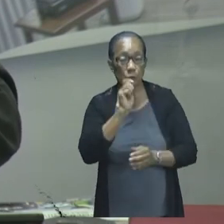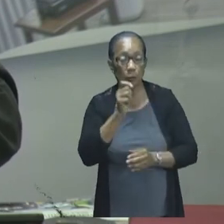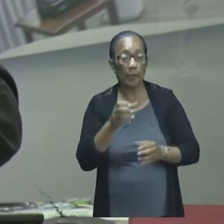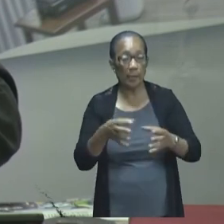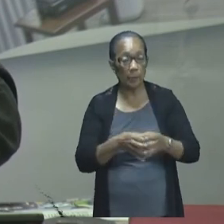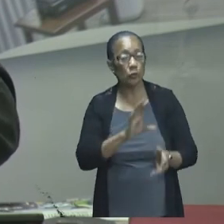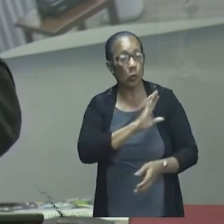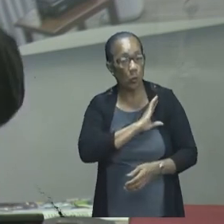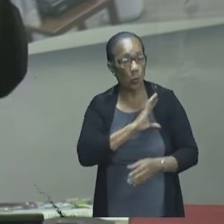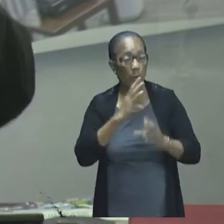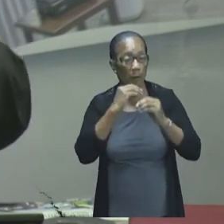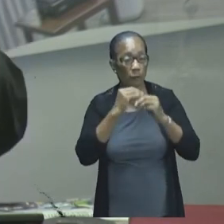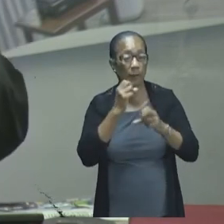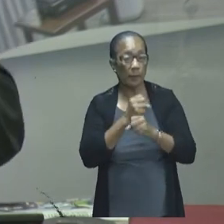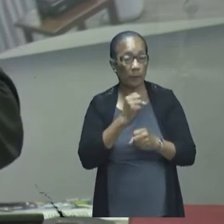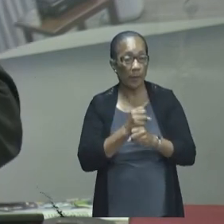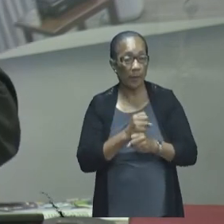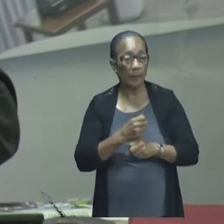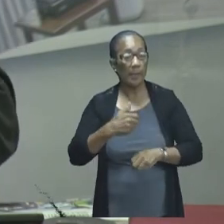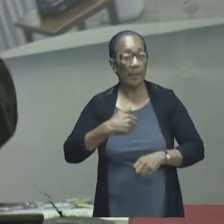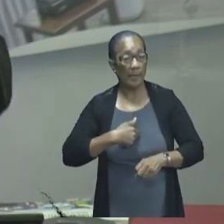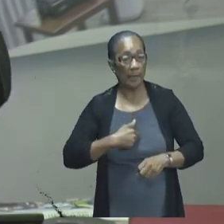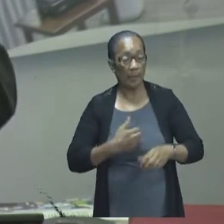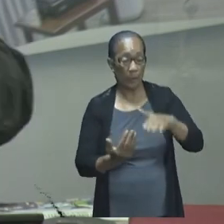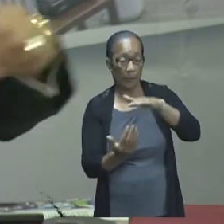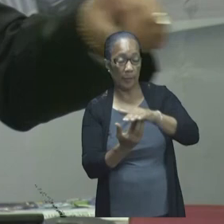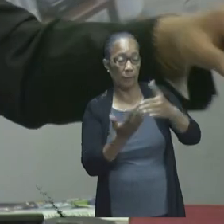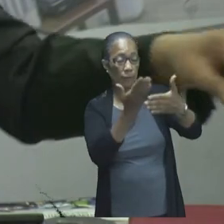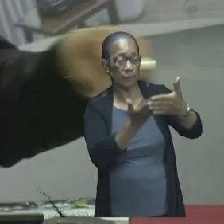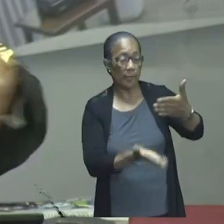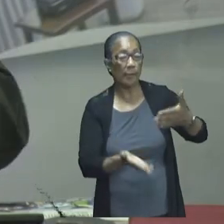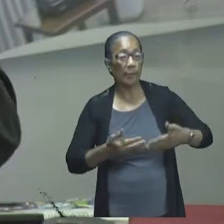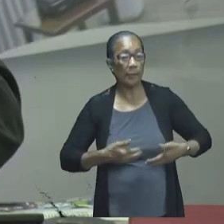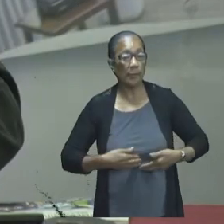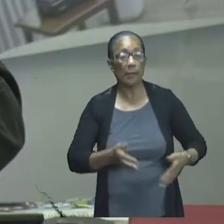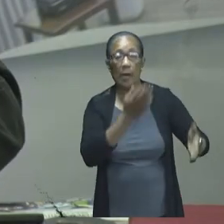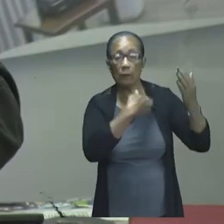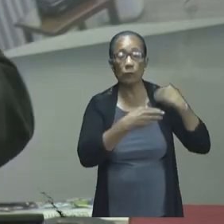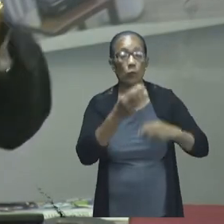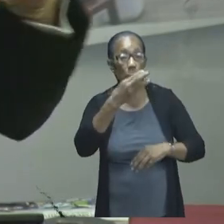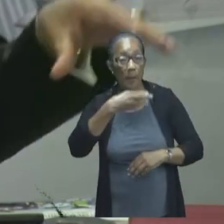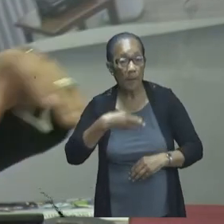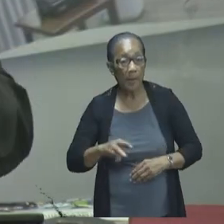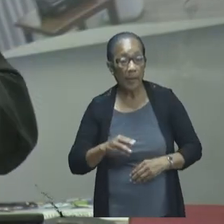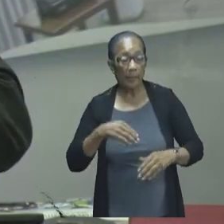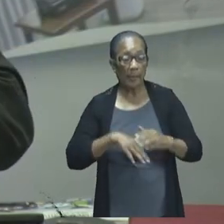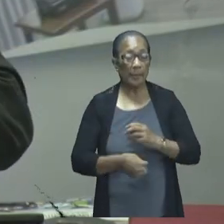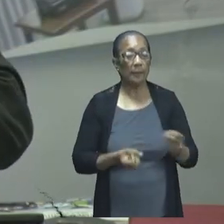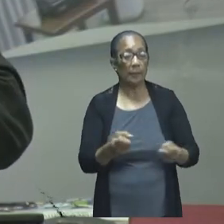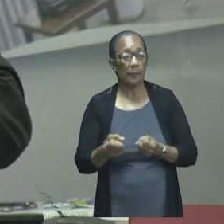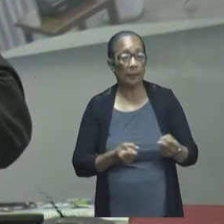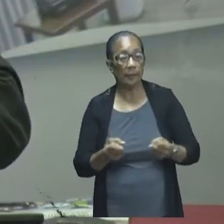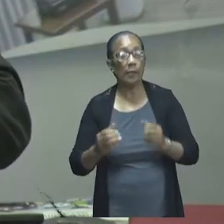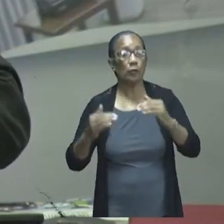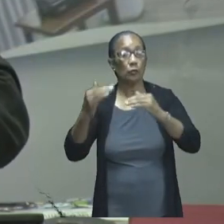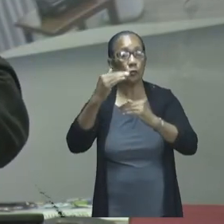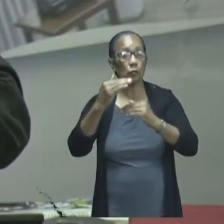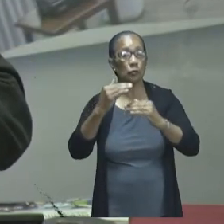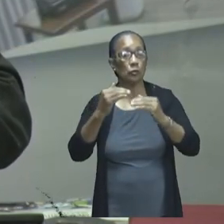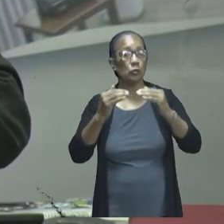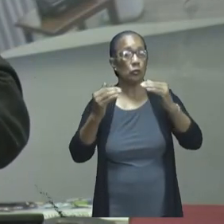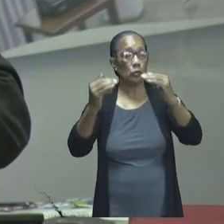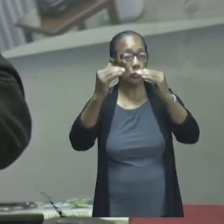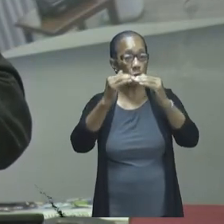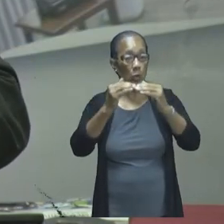en wat ik heb met een verslag gehad eindverslag is afgelopen maandag binnen de regering splat besproken er komt een